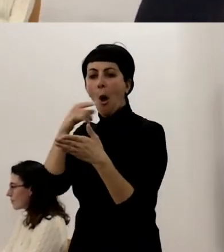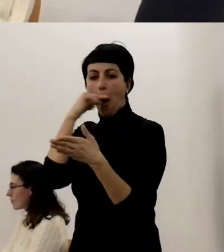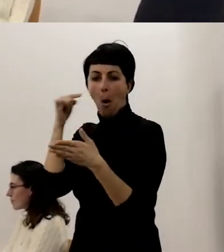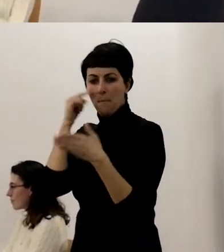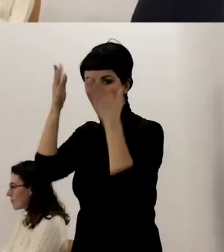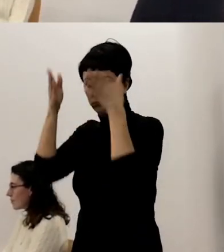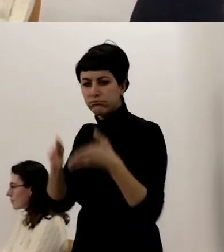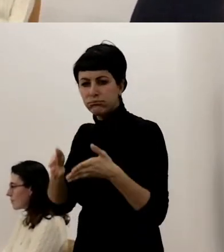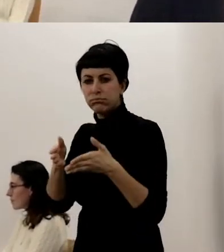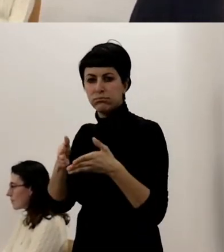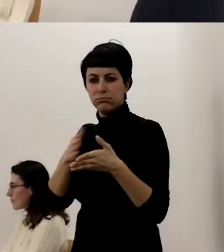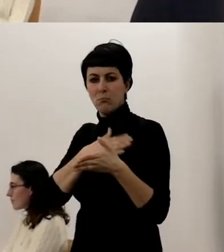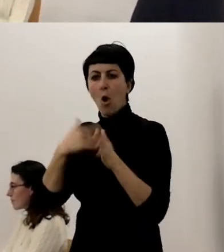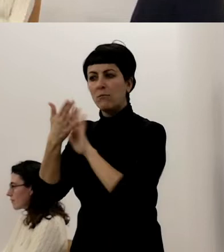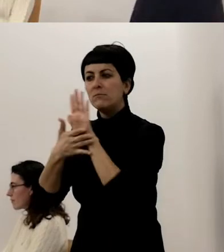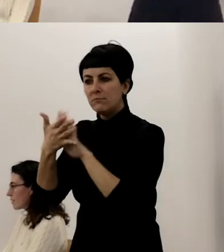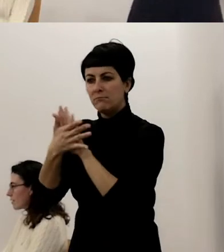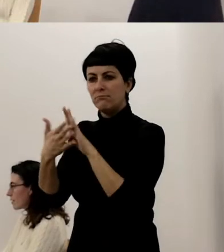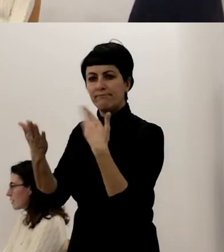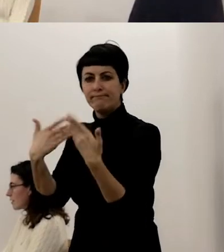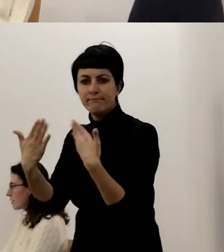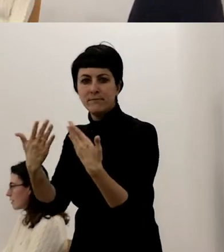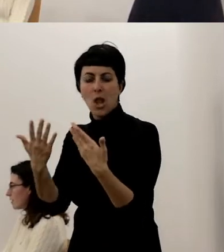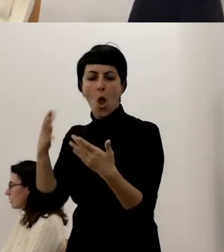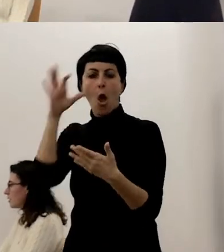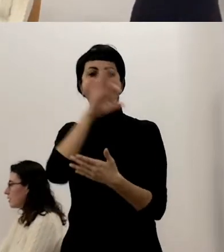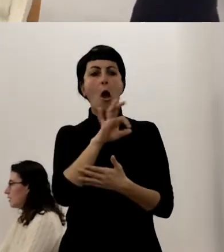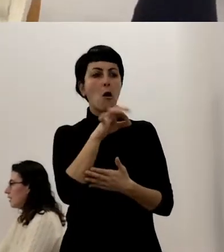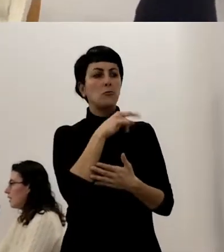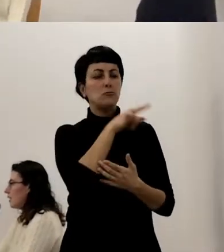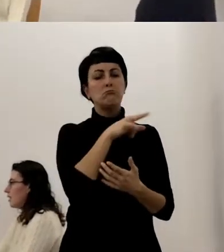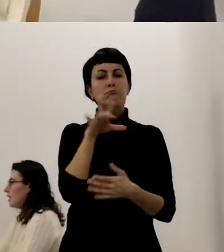ho heu detectat o altres aspectes?